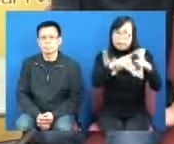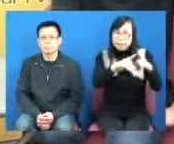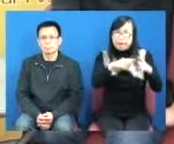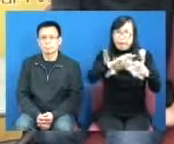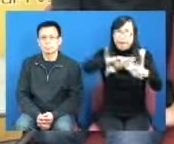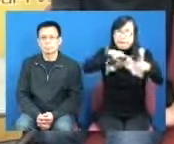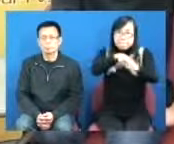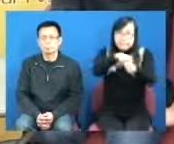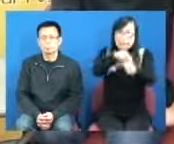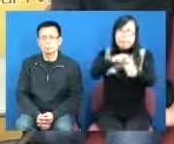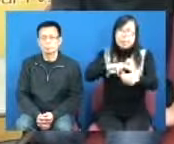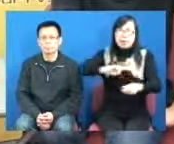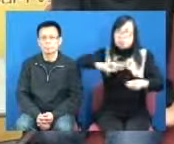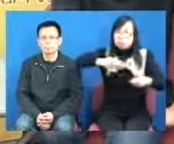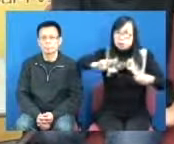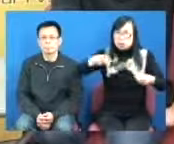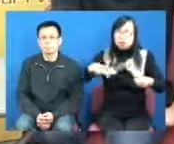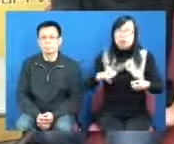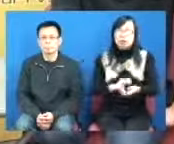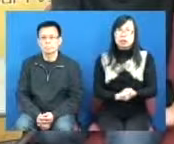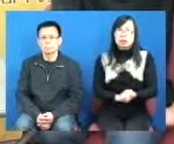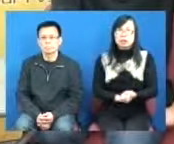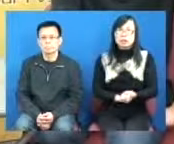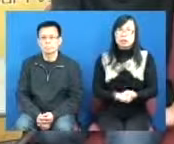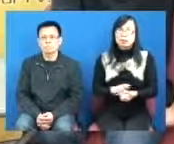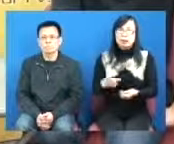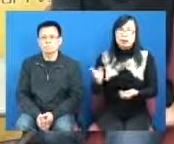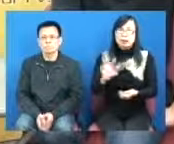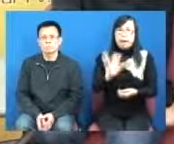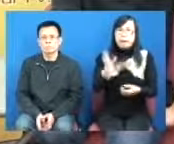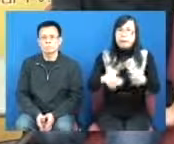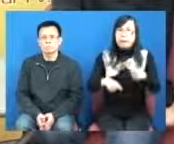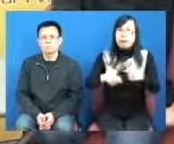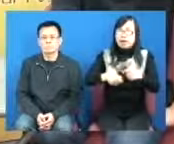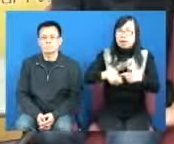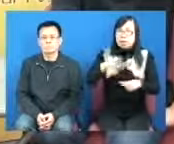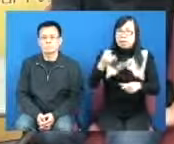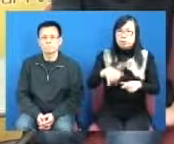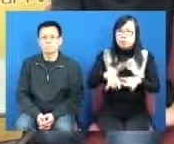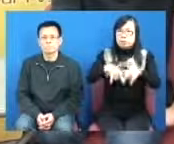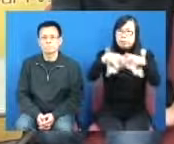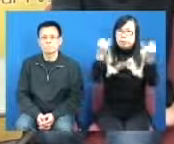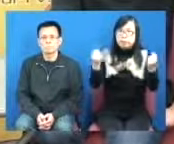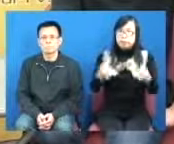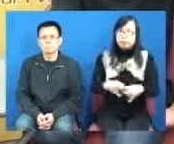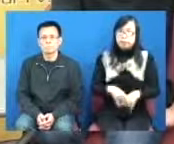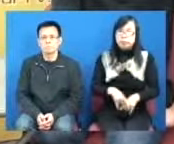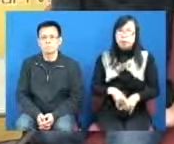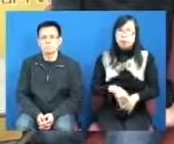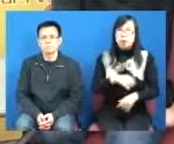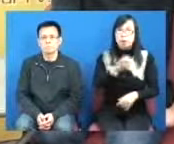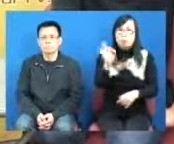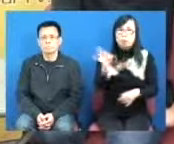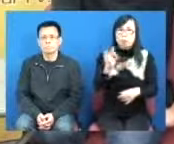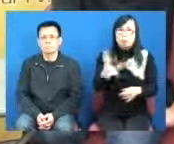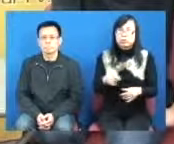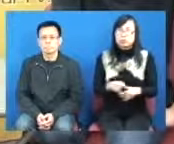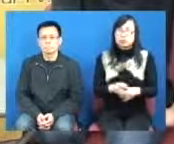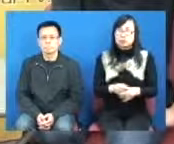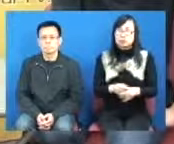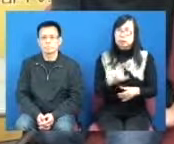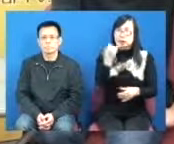改這更加是民粹更加不合邏輯更加沒有張法其實